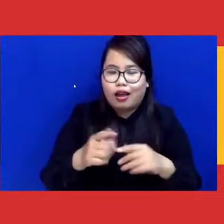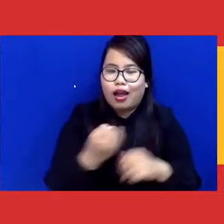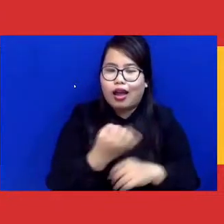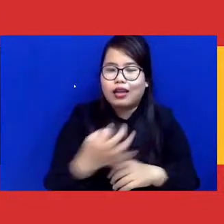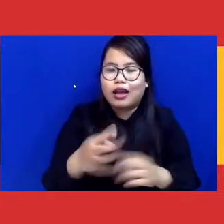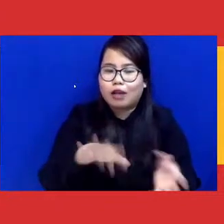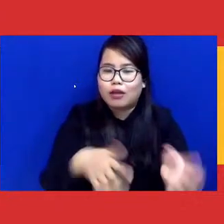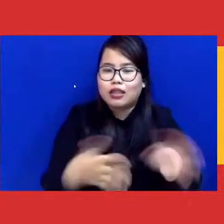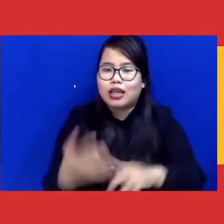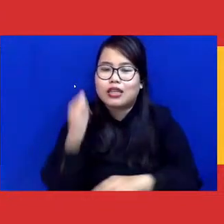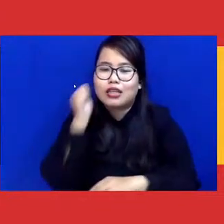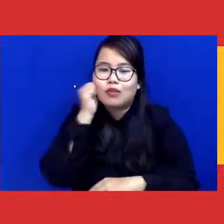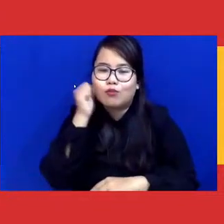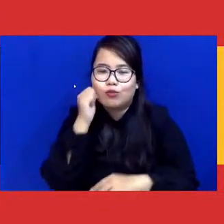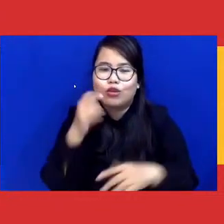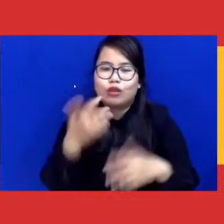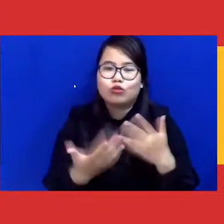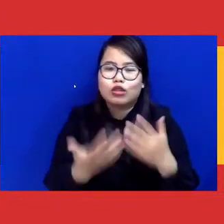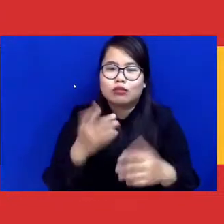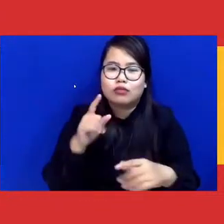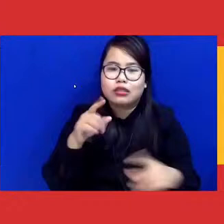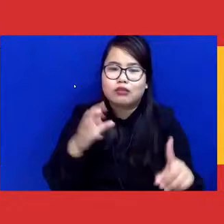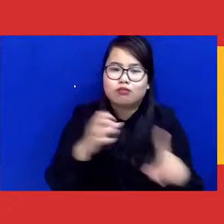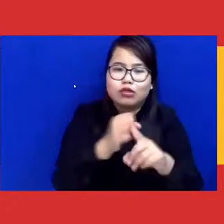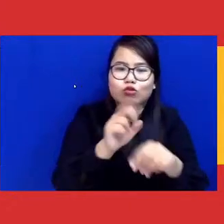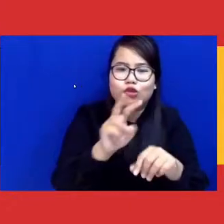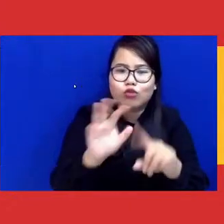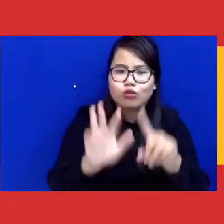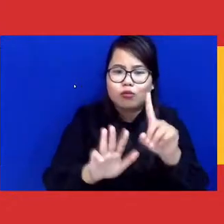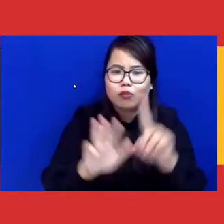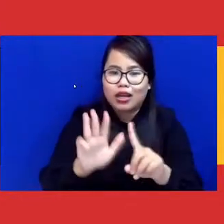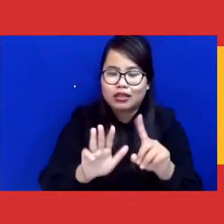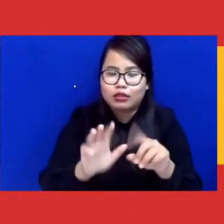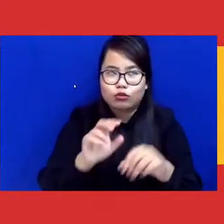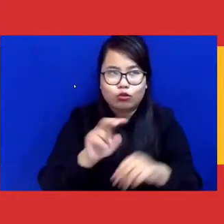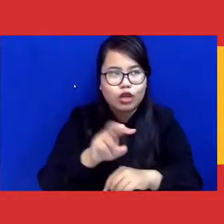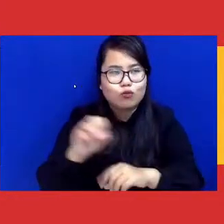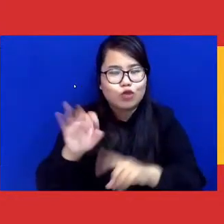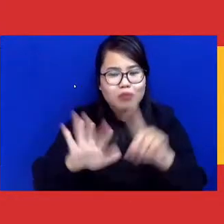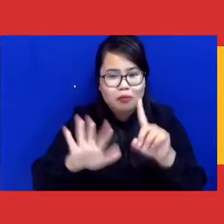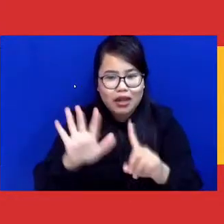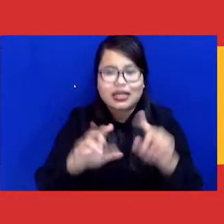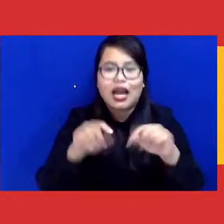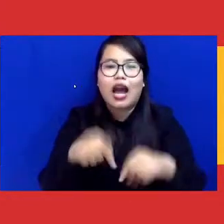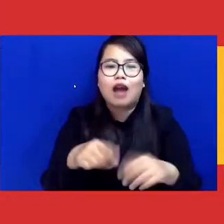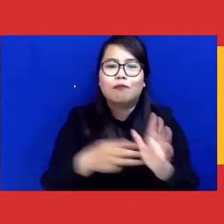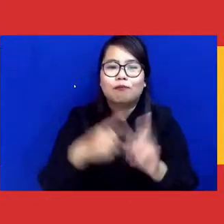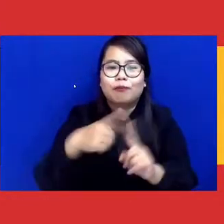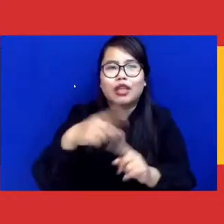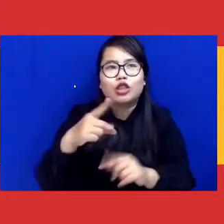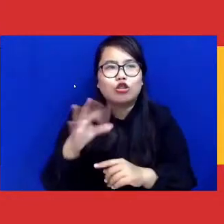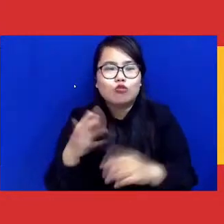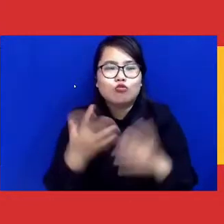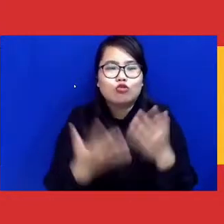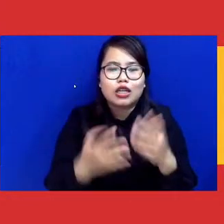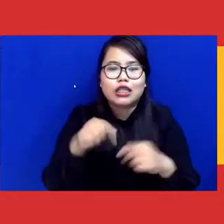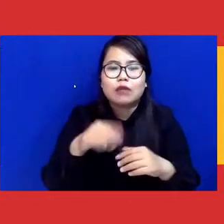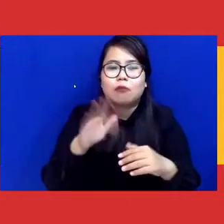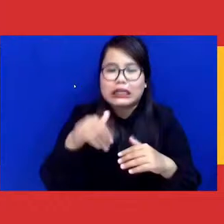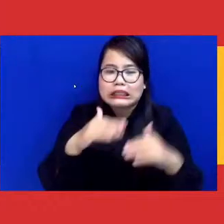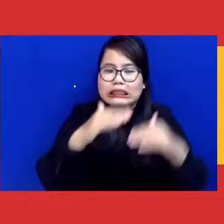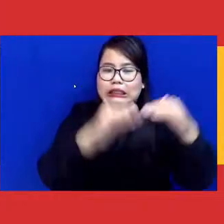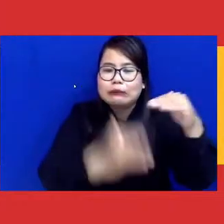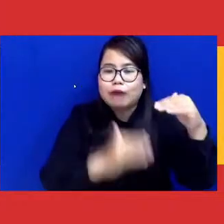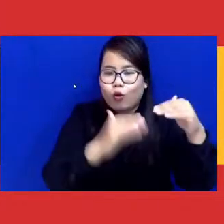menjadikan menggos 2015. Metro alhamdulillah pada kisaran Jumat masih di bawah capaian, di